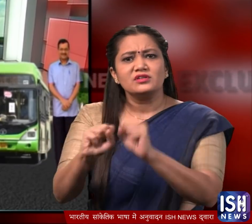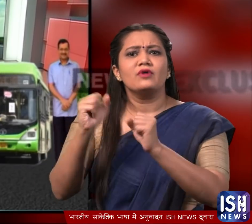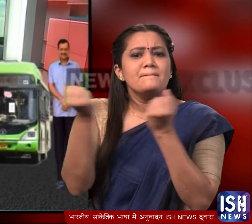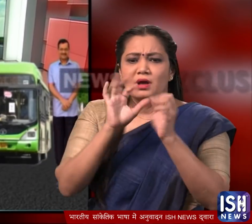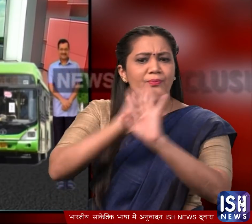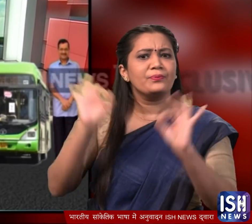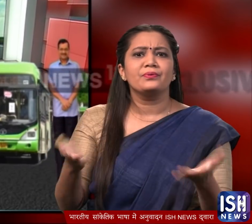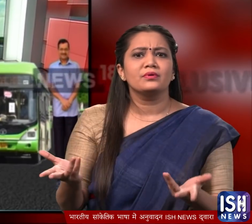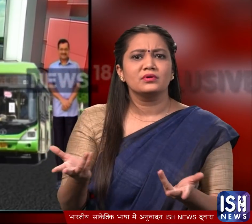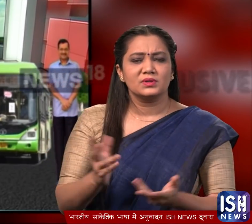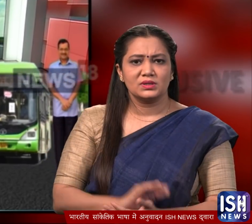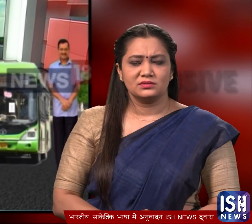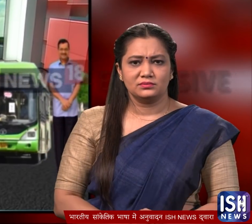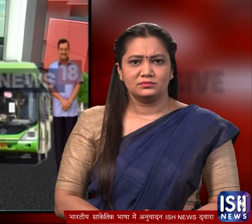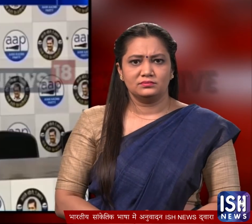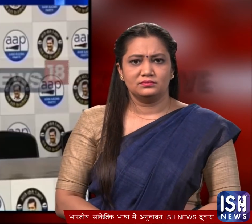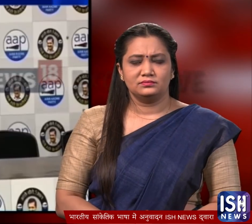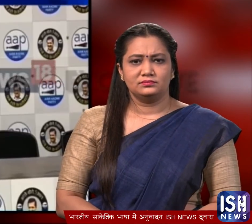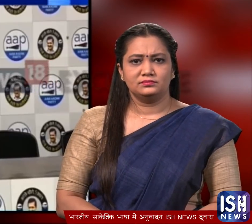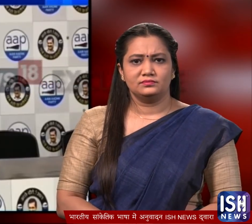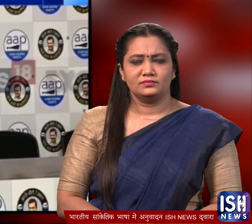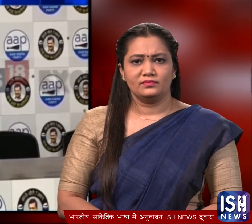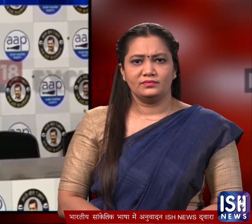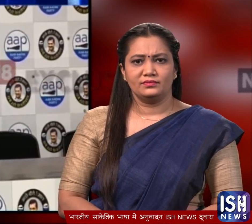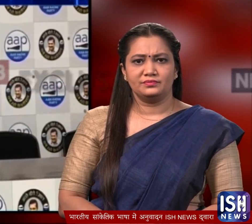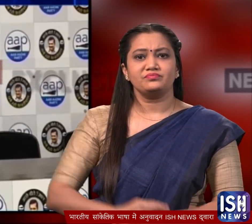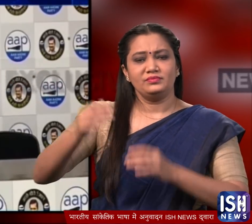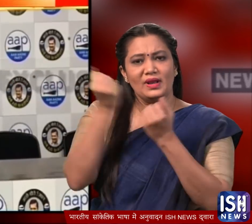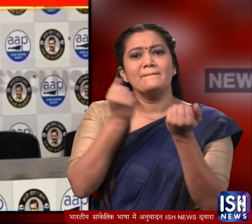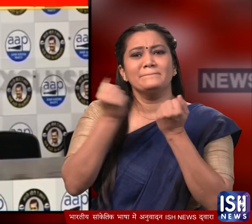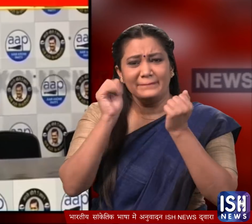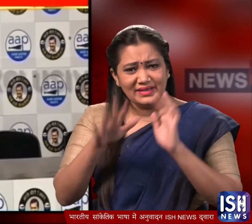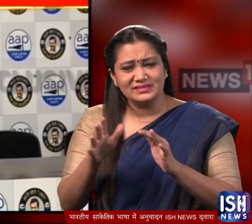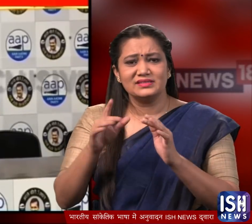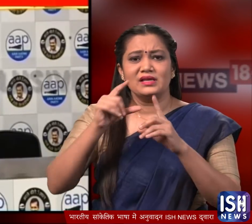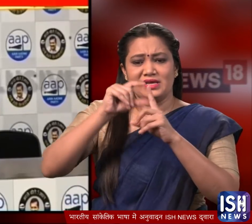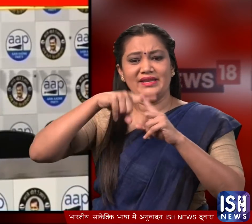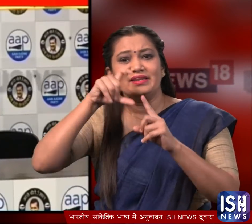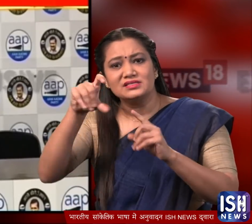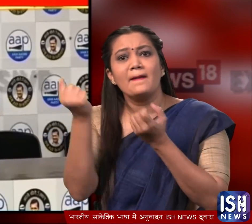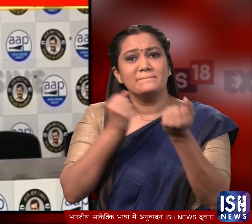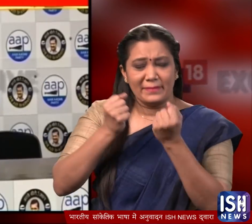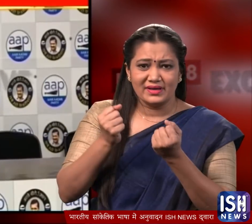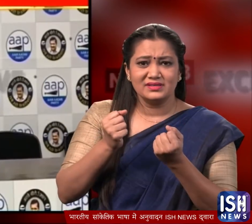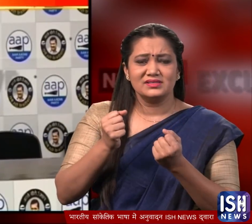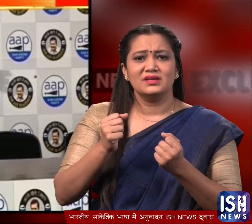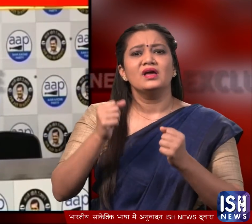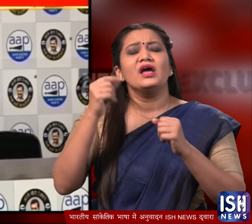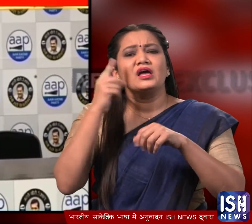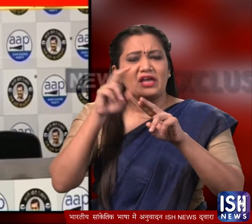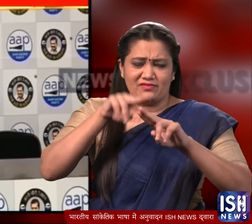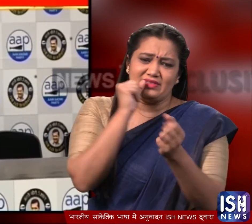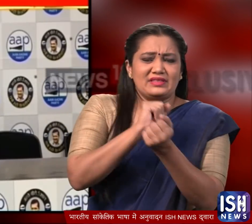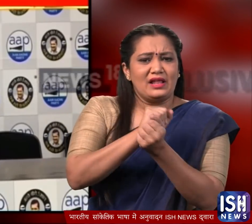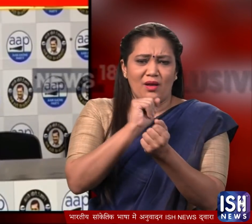रही परेशानी को देखते हुए लिया। 600 बसें डीटीसी की